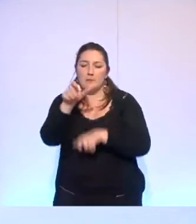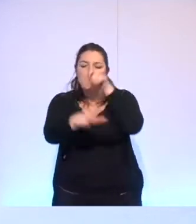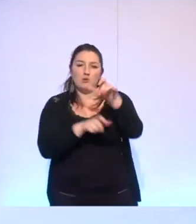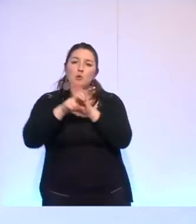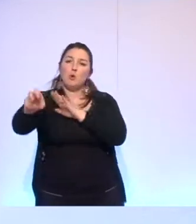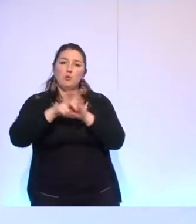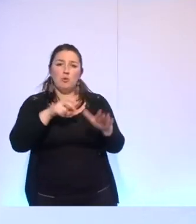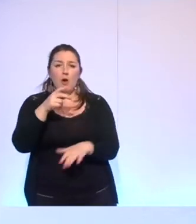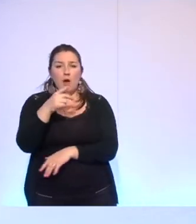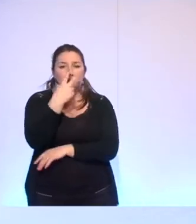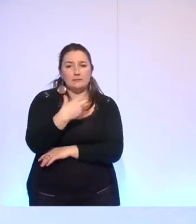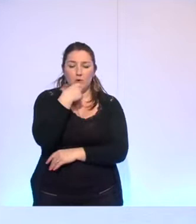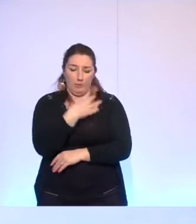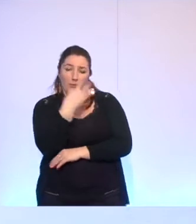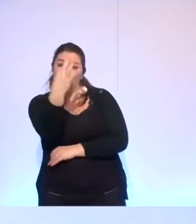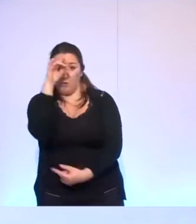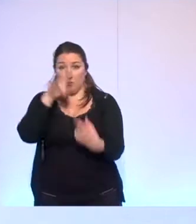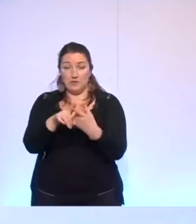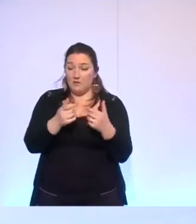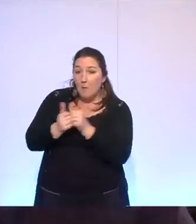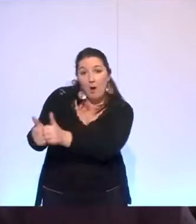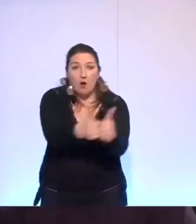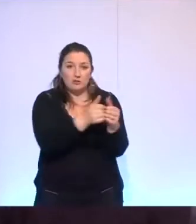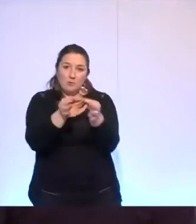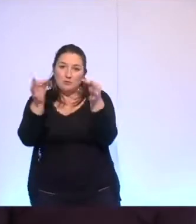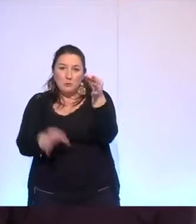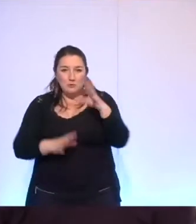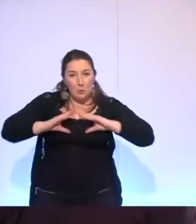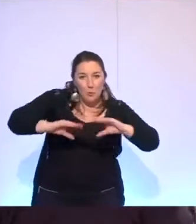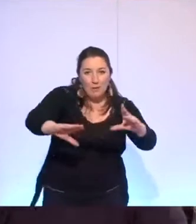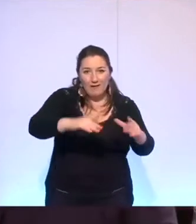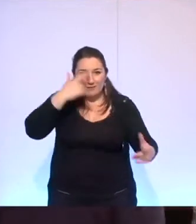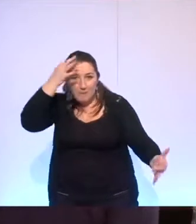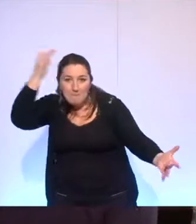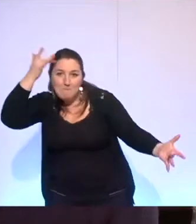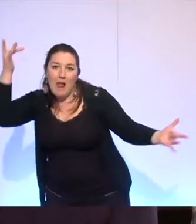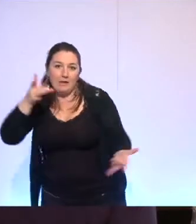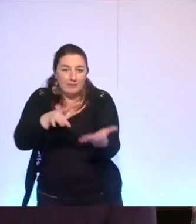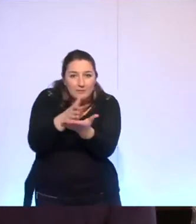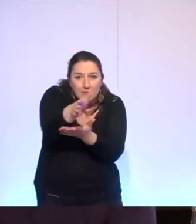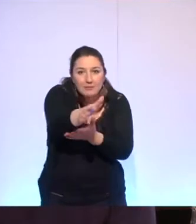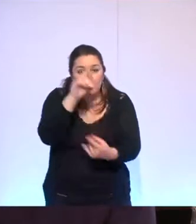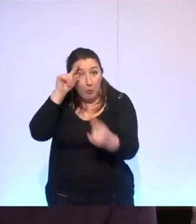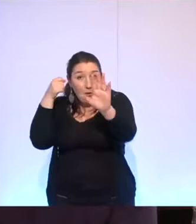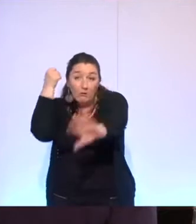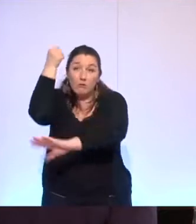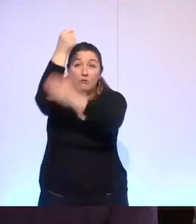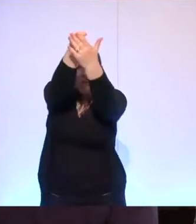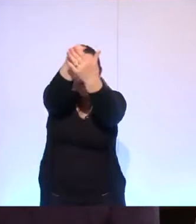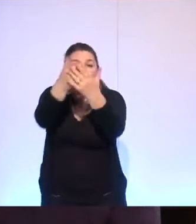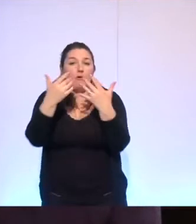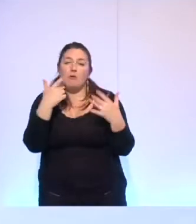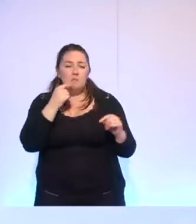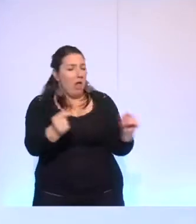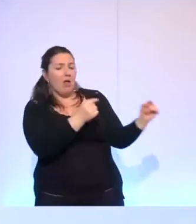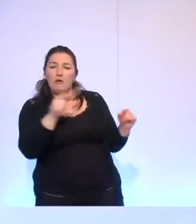des solutions concrètes et audacieuses, bonnes pour tout de suite, bonnes pour le long terme. Pas pour nous chamailler, ils veulent des élus à leur